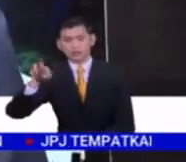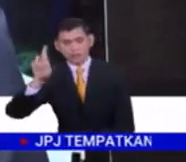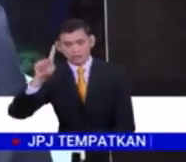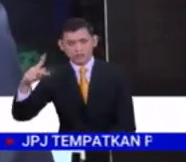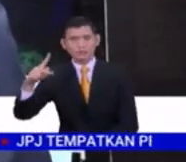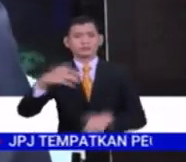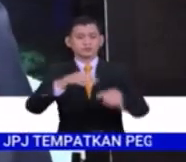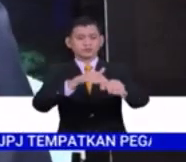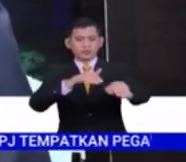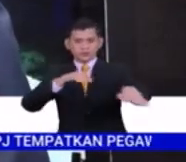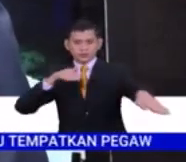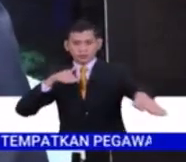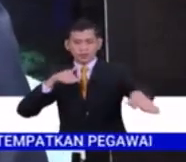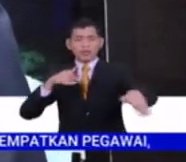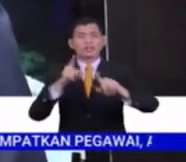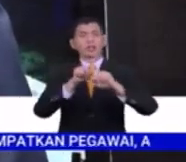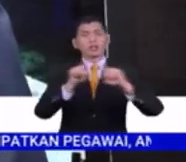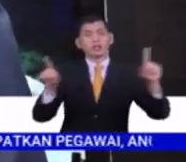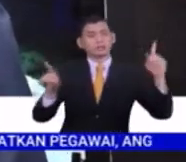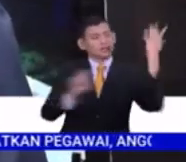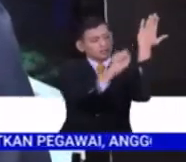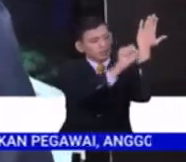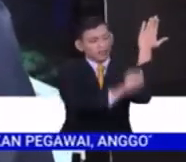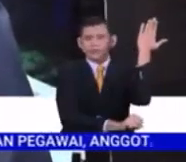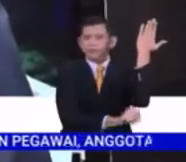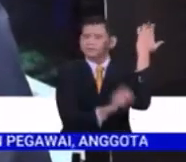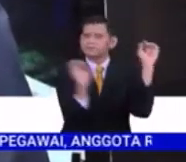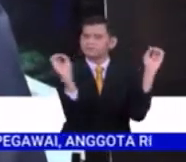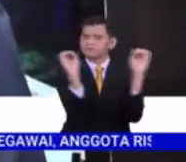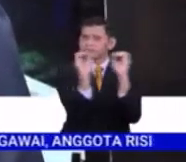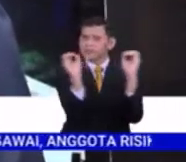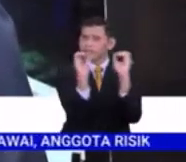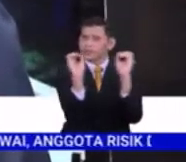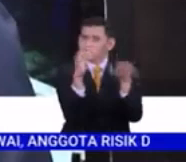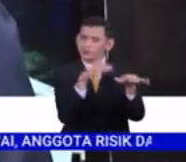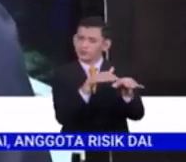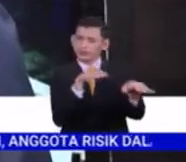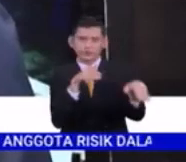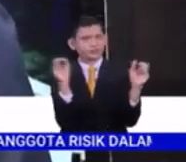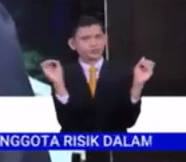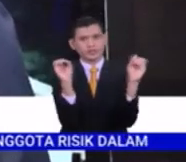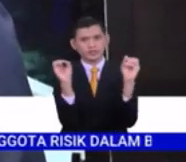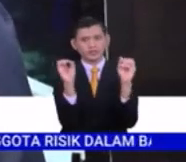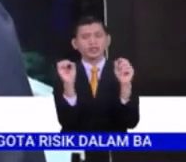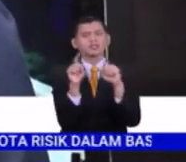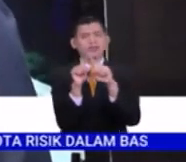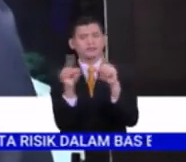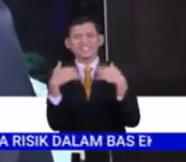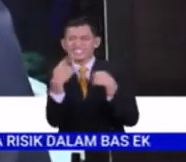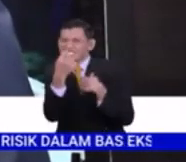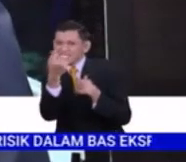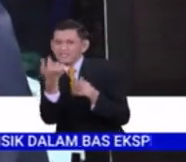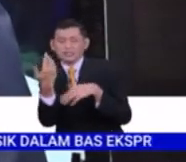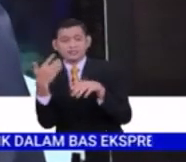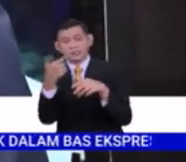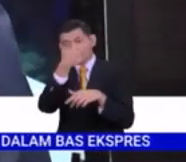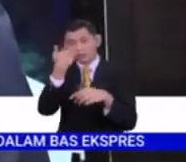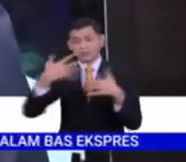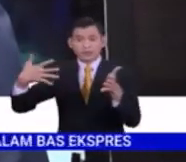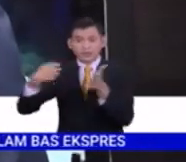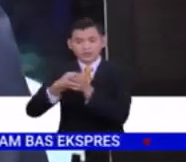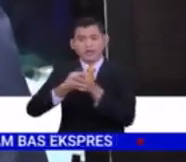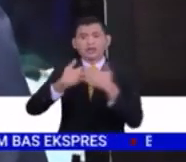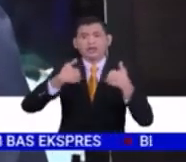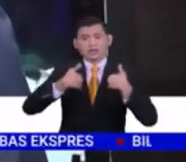selatan didapati charger Aku kesel kecuali beberapa kemenangan kecil ada juga yang